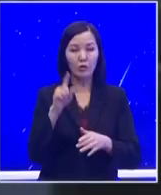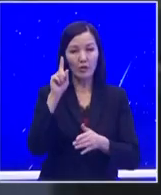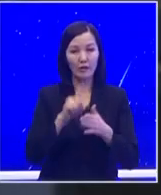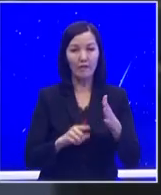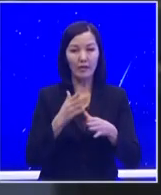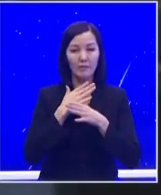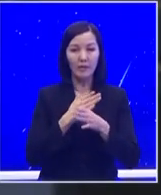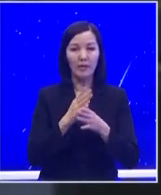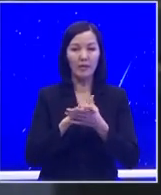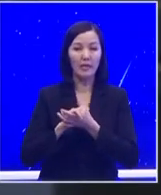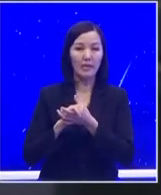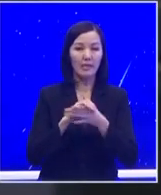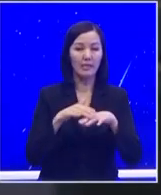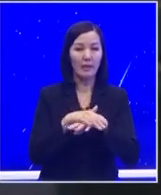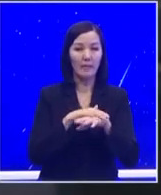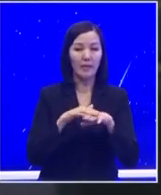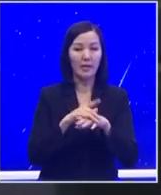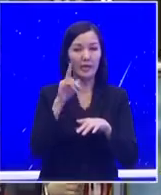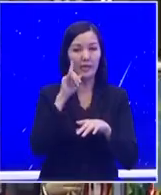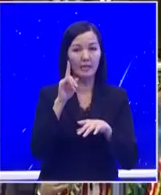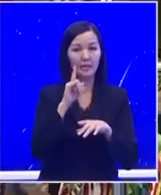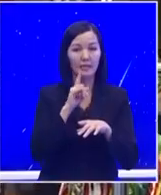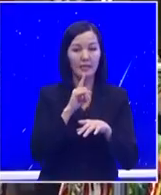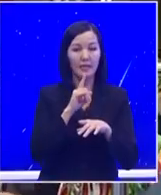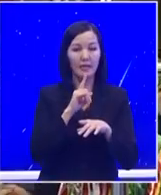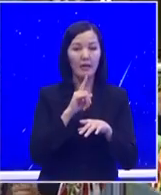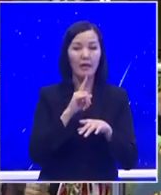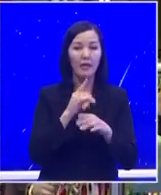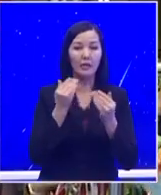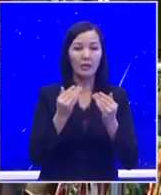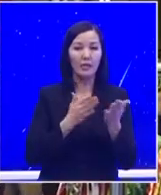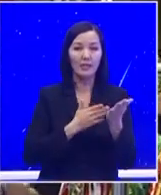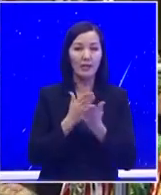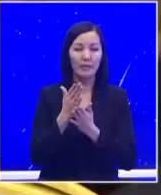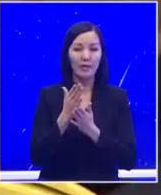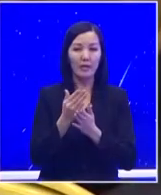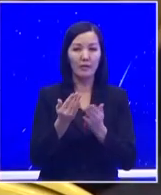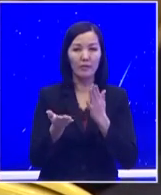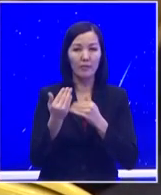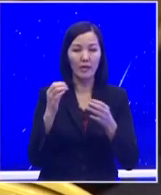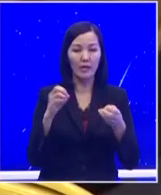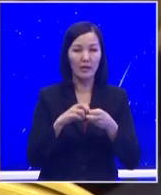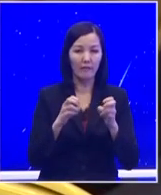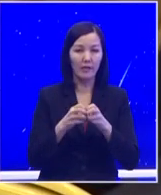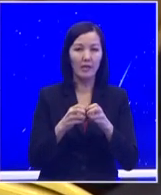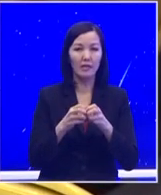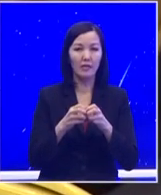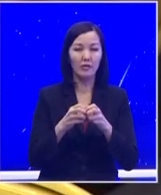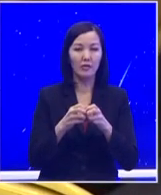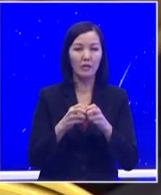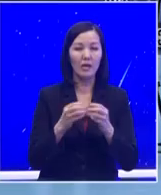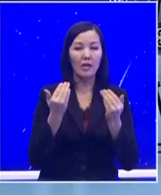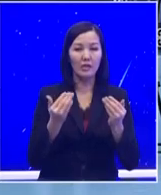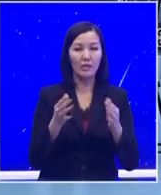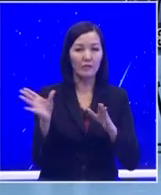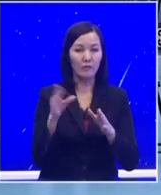благодаря Ассамблее удалось избежать политизации межэтнических отношений, направить имеющийся на то время конфликтный потенциал в конструктивное русло.